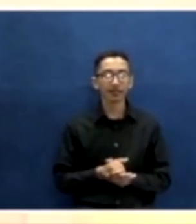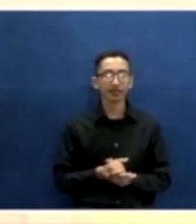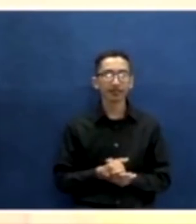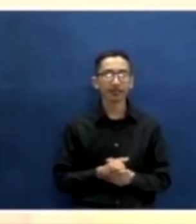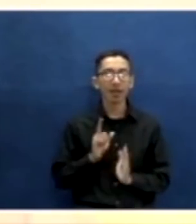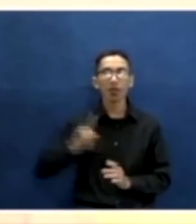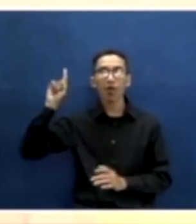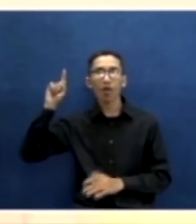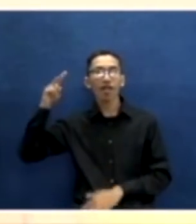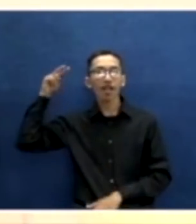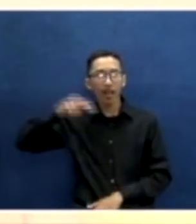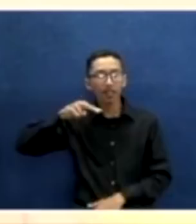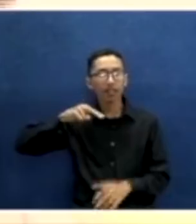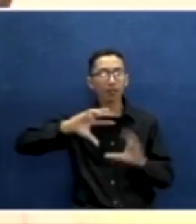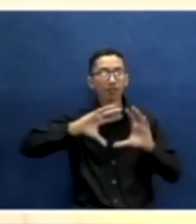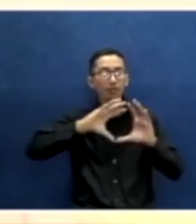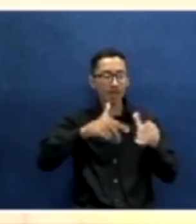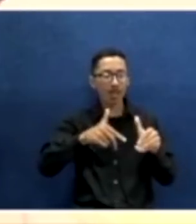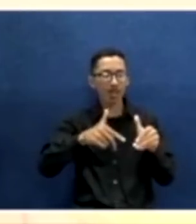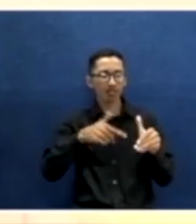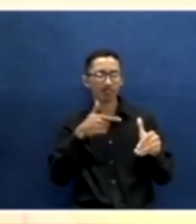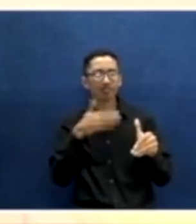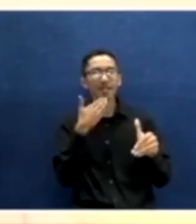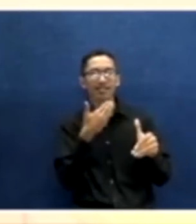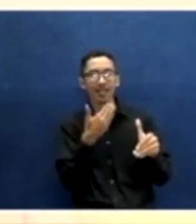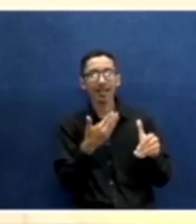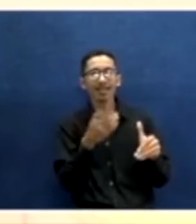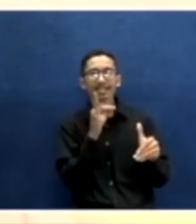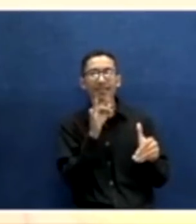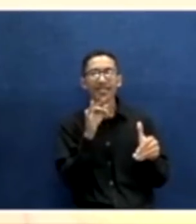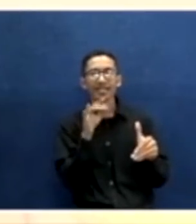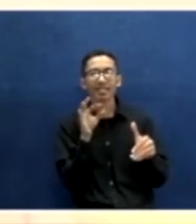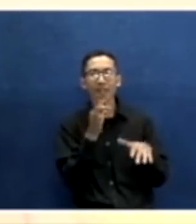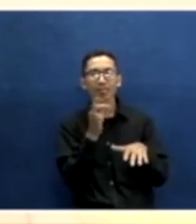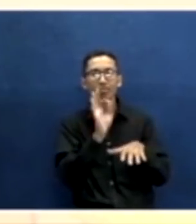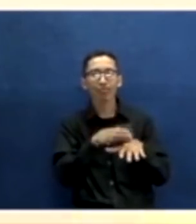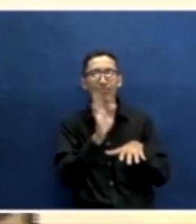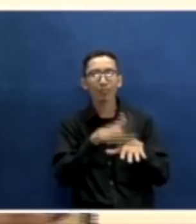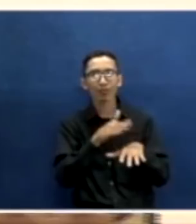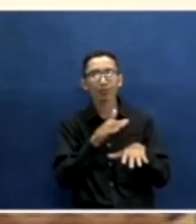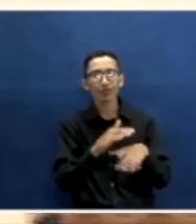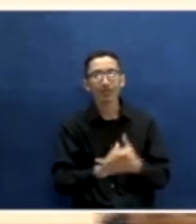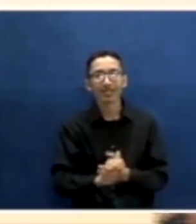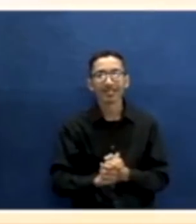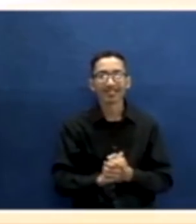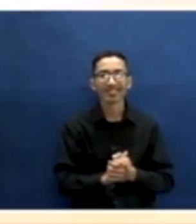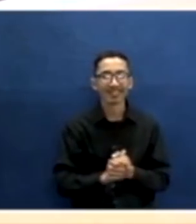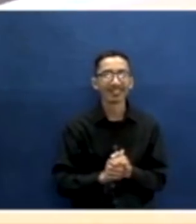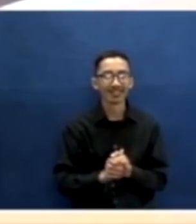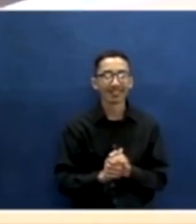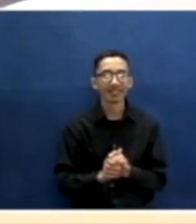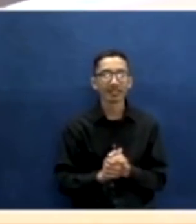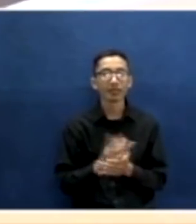dunia itu di hadapan Allah sebanding dengan sayap seekor nyamuk betul bahkan Rasulullah Shalallahu Wassalam itu pernah